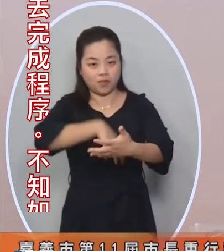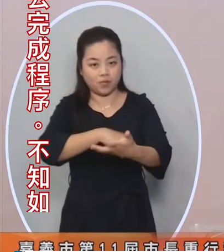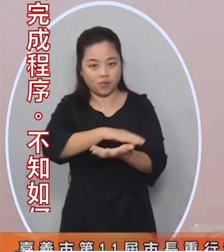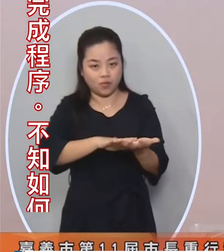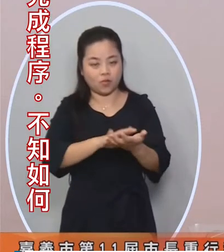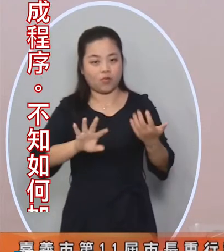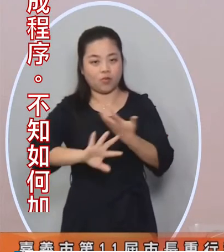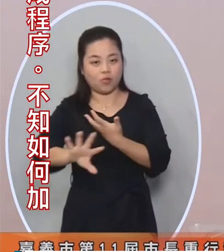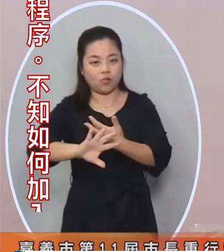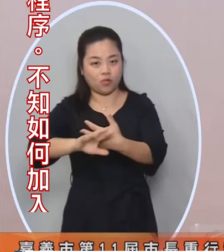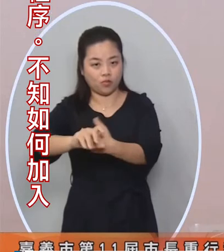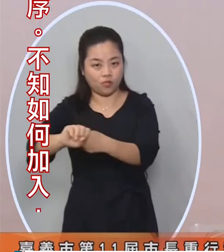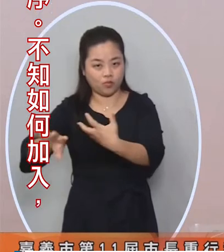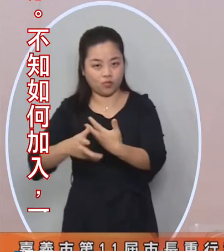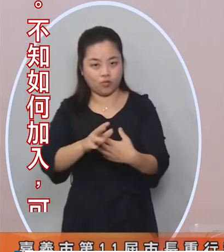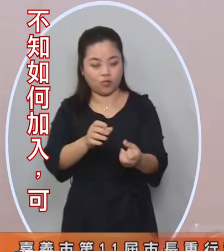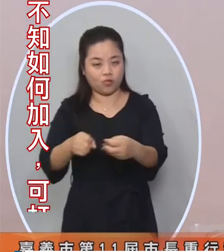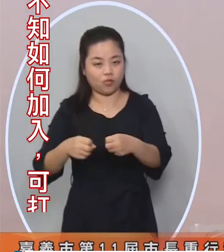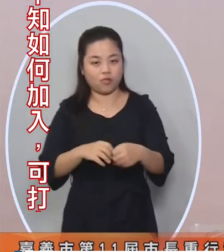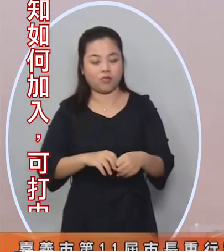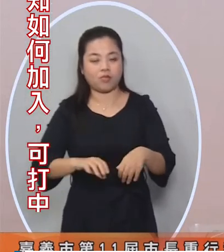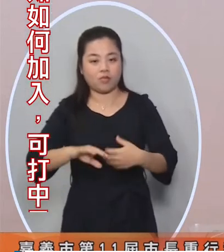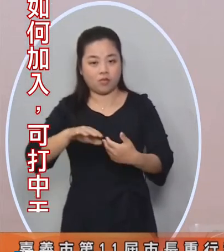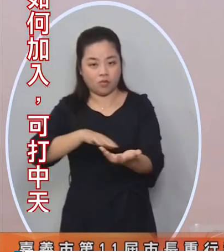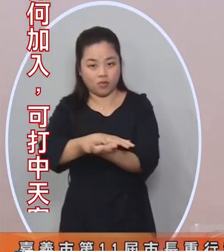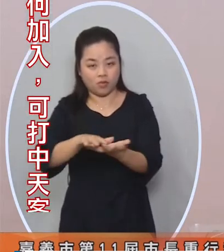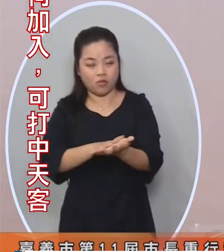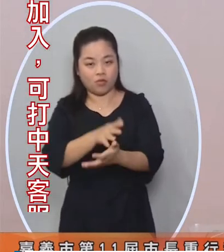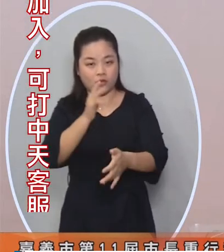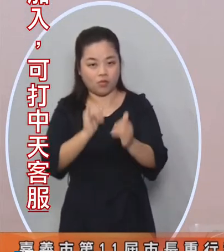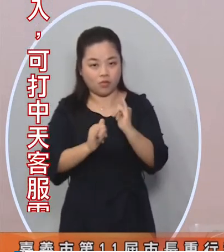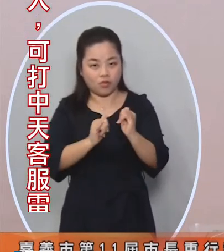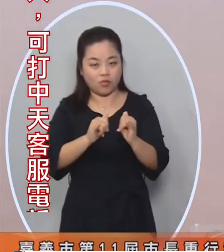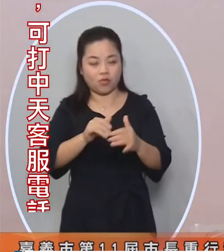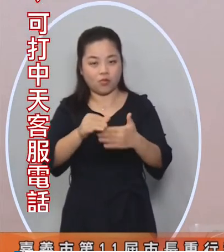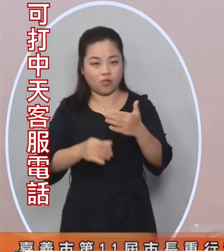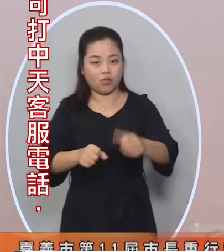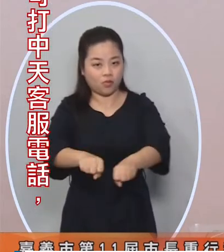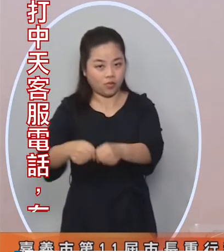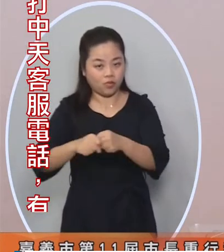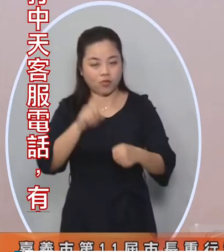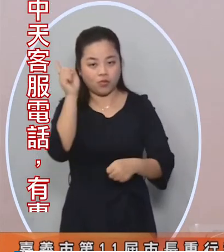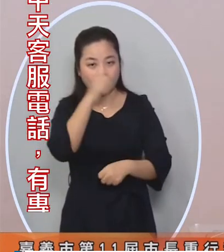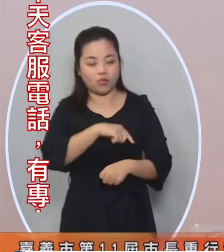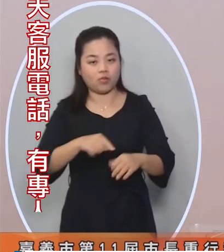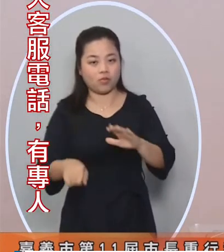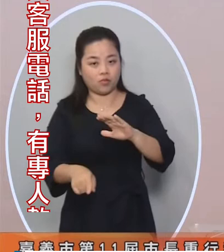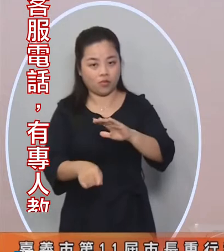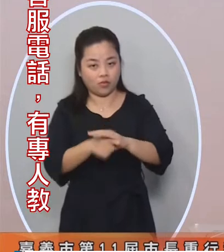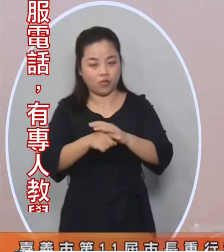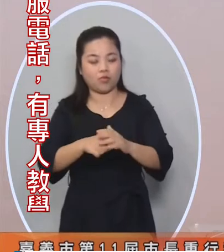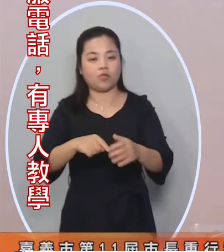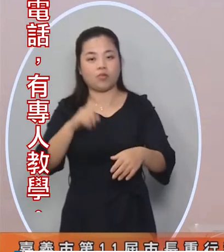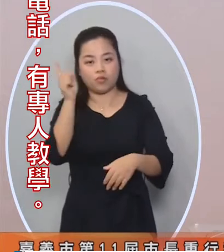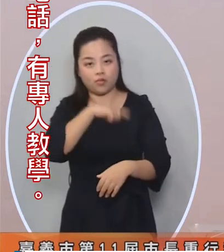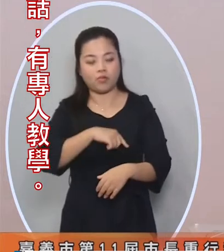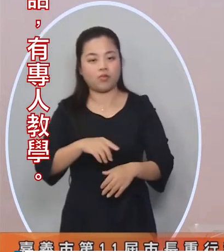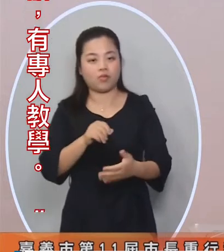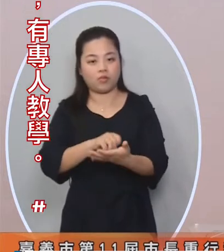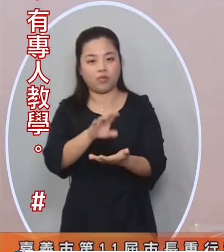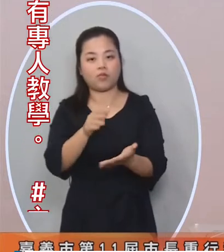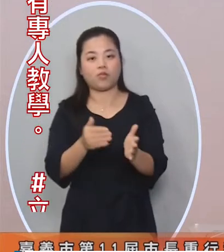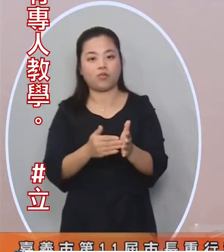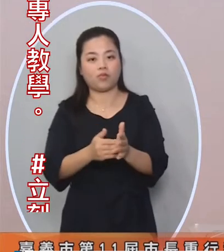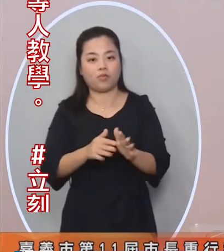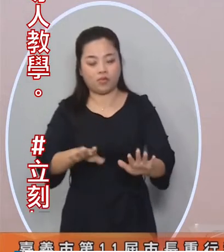乱罪或外患罪；二、煽惑他人以暴动破坏社会秩序；三、触犯其他刑事法律规定之罪。以上报告完